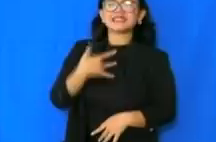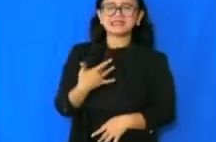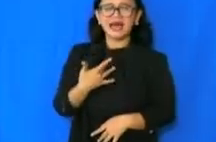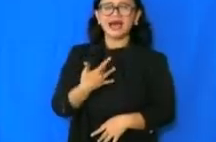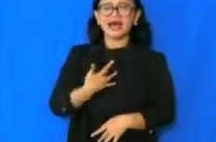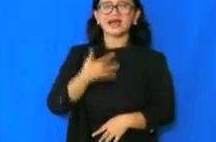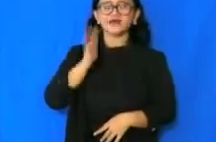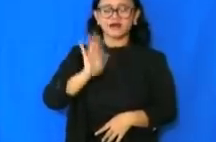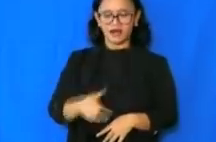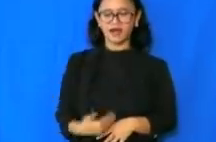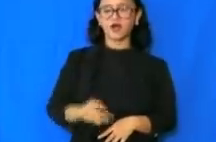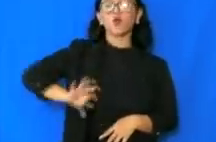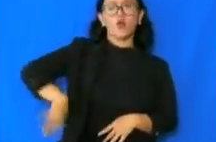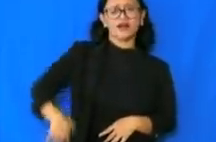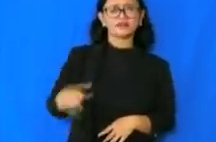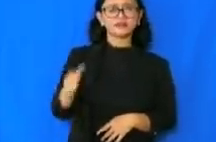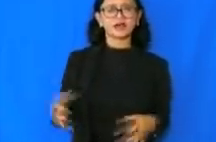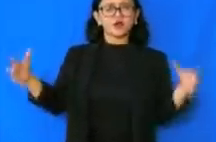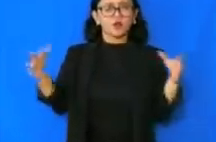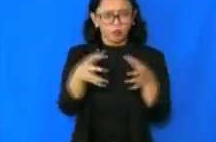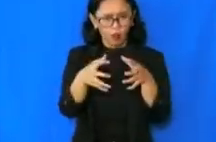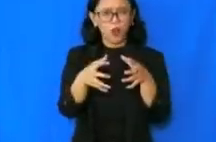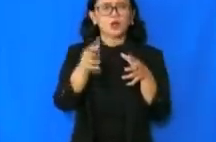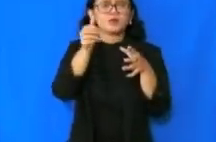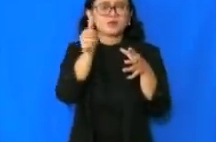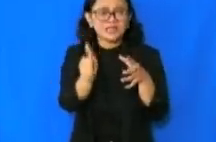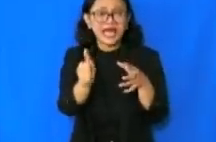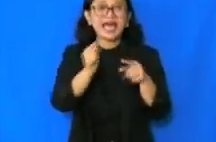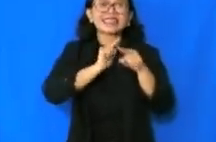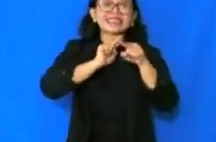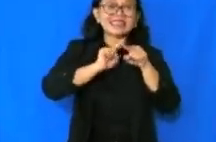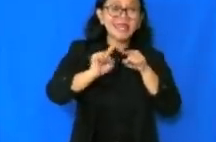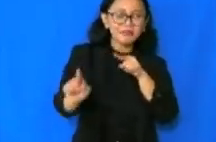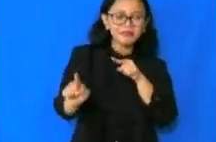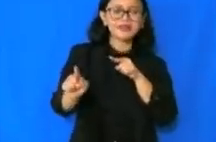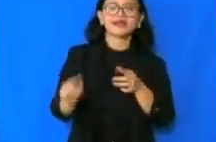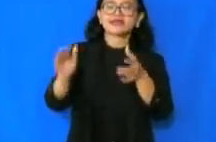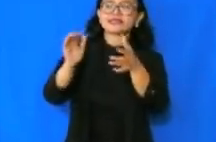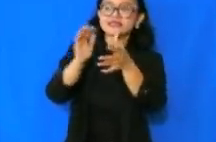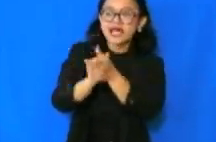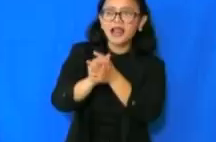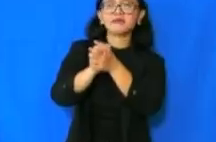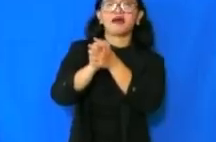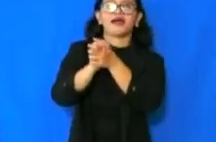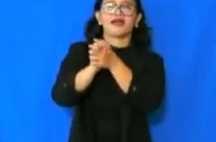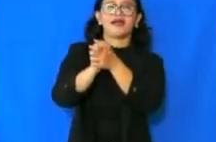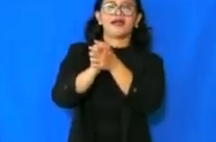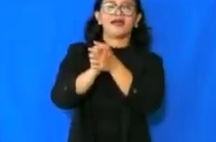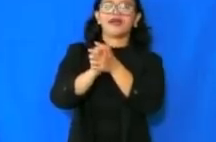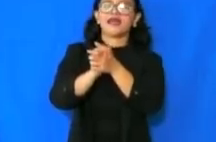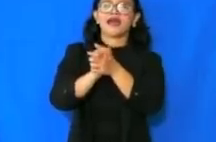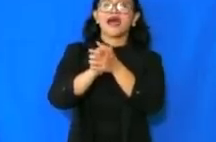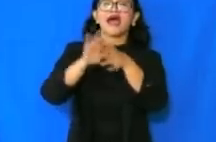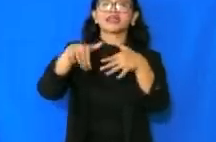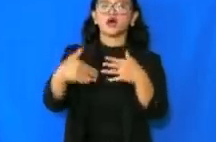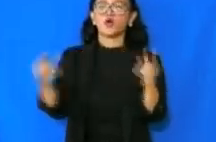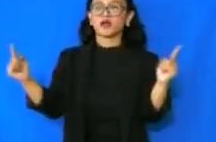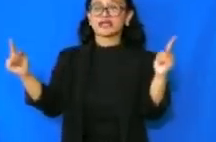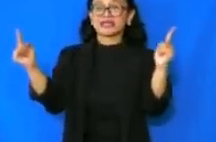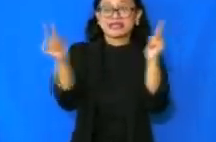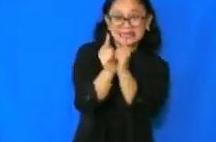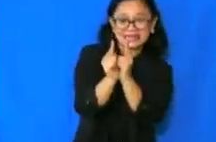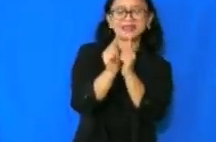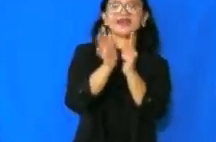berada ditengah-tengah keluarga saya tetapi harus menjaga kontak fisiknya tidak boleh kurang dari dua meter dengan